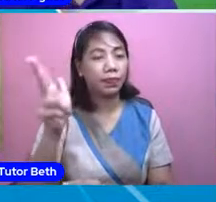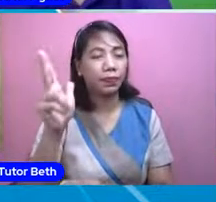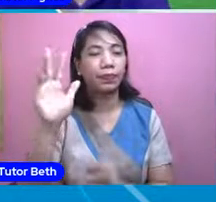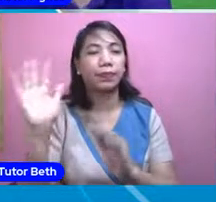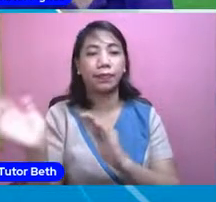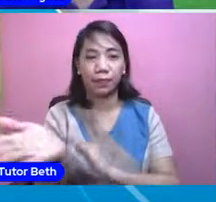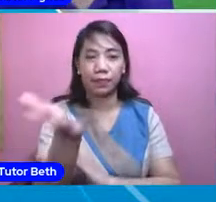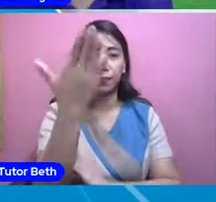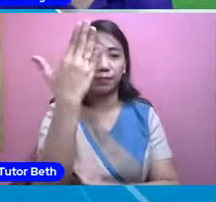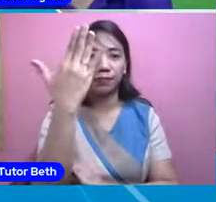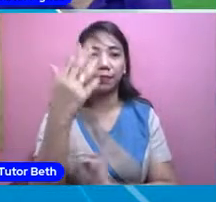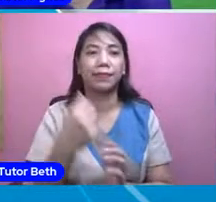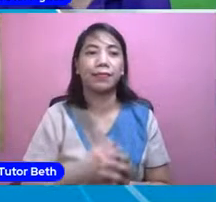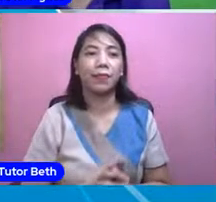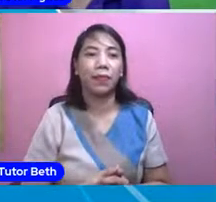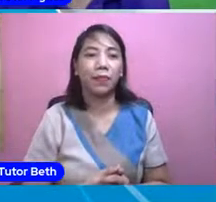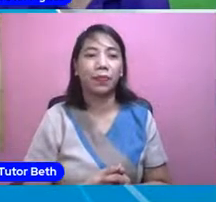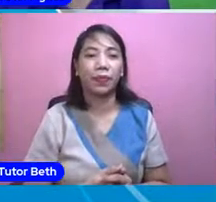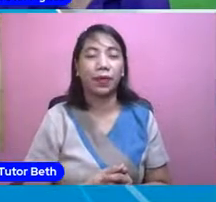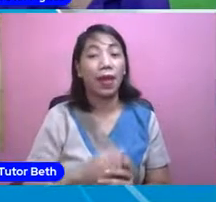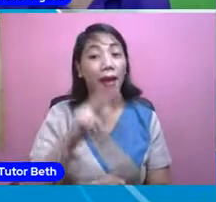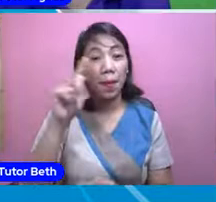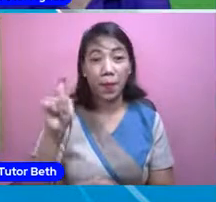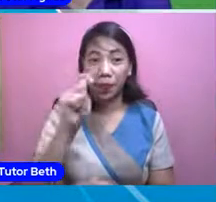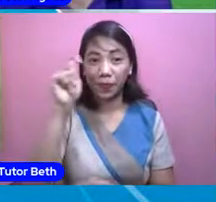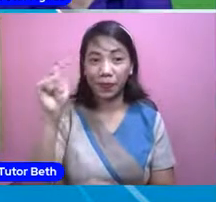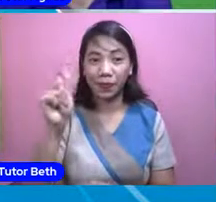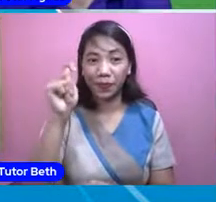ng umaga. Tuwing Martes po yan.